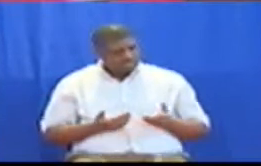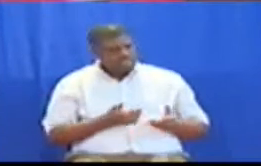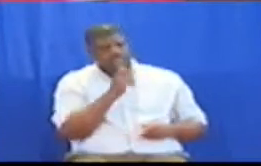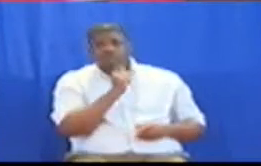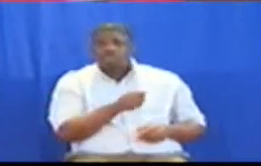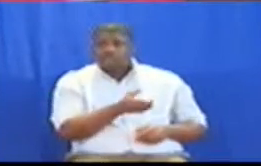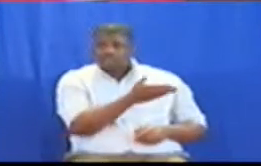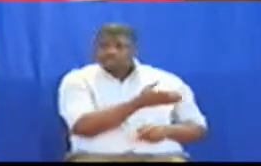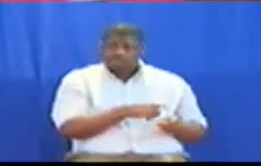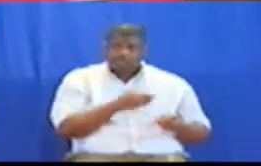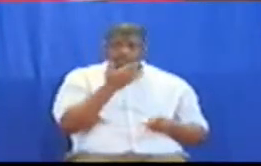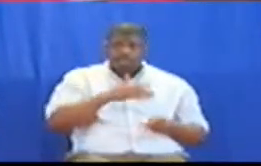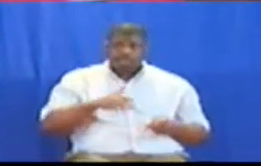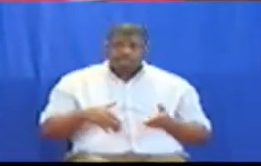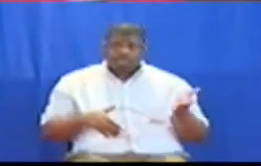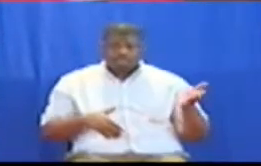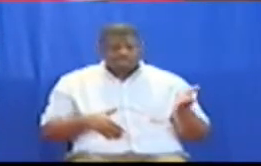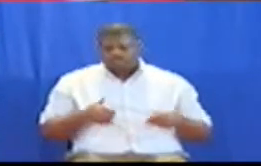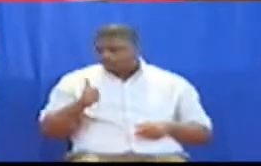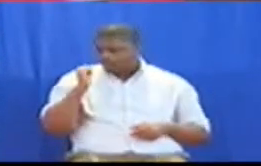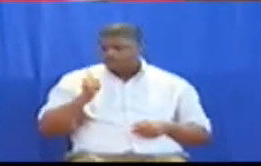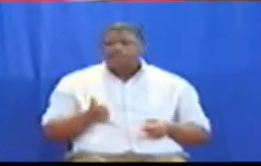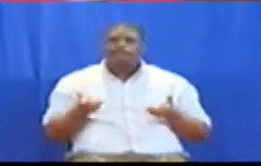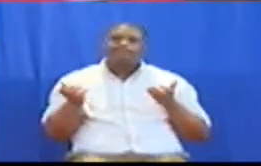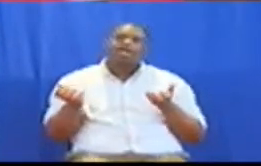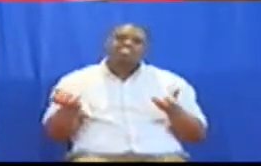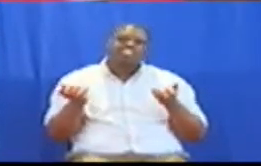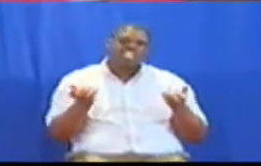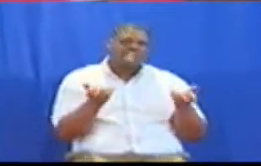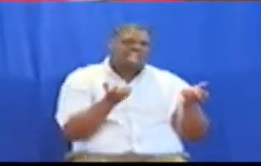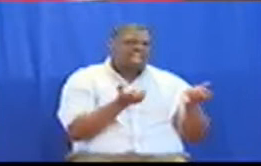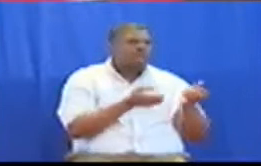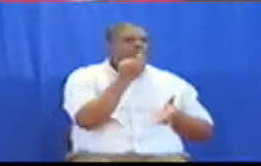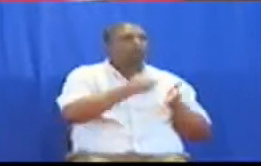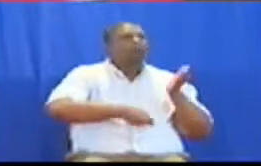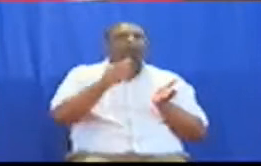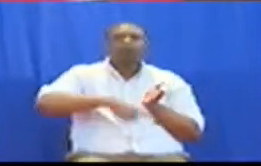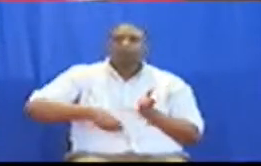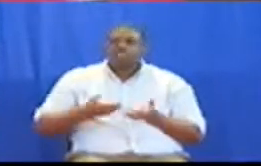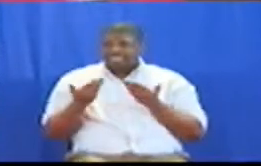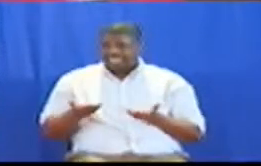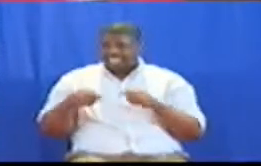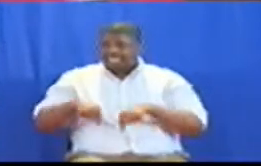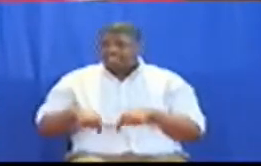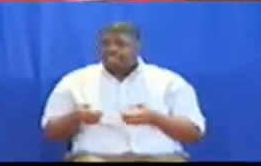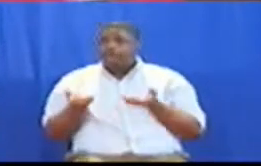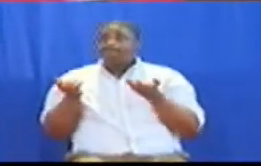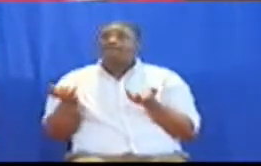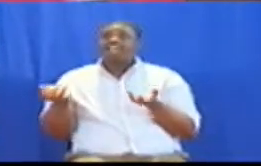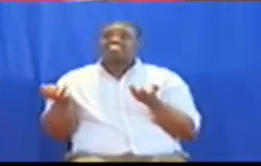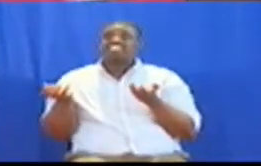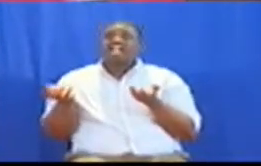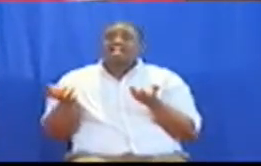upande wa machinga, machinga zamani walikuwa nalipia ushuru kila kona wanayokatiza. Sasa hivi machinga anapewa kitambulisho cha